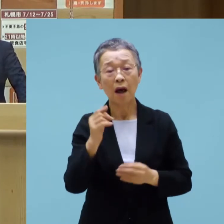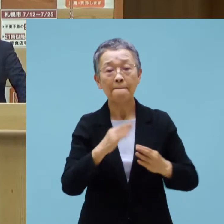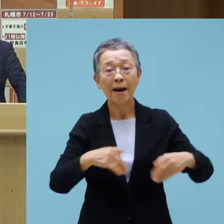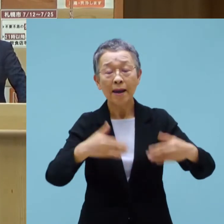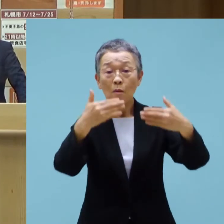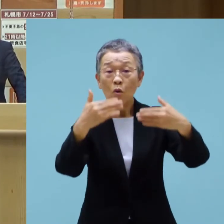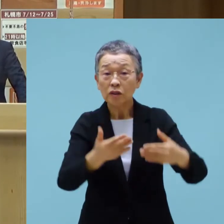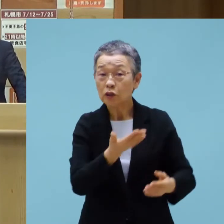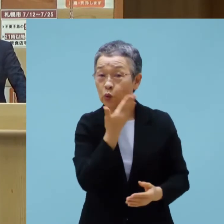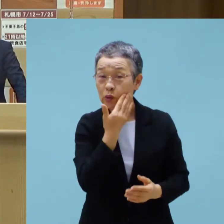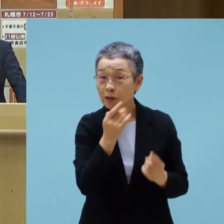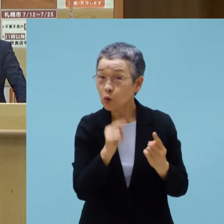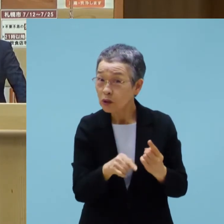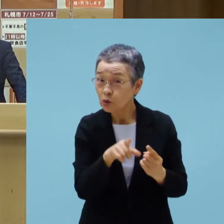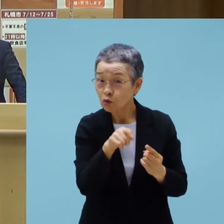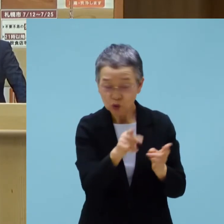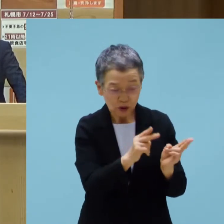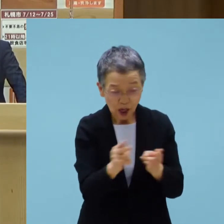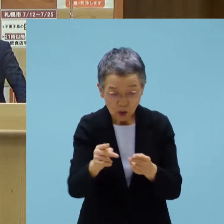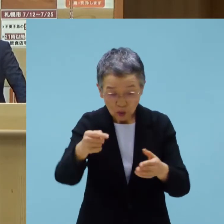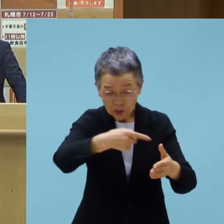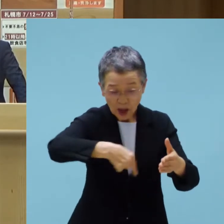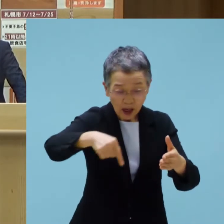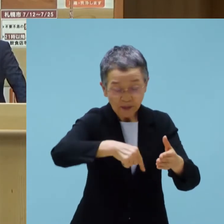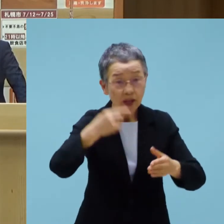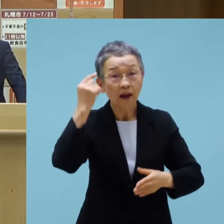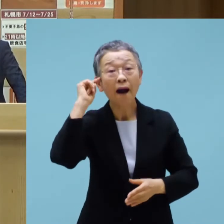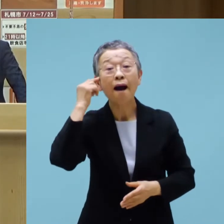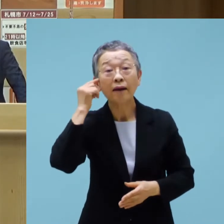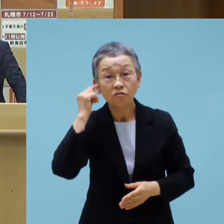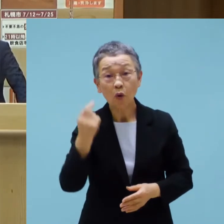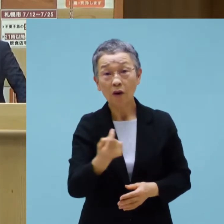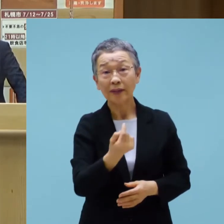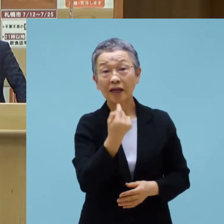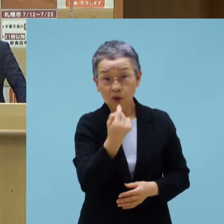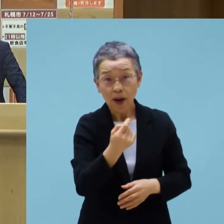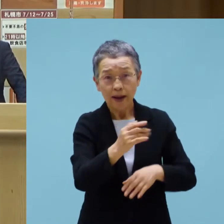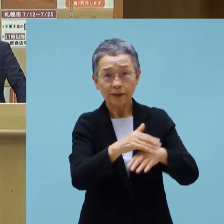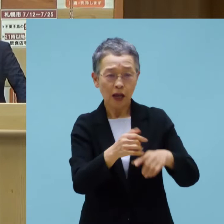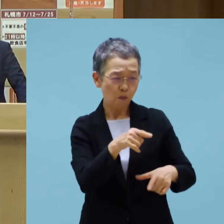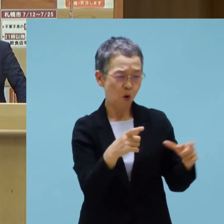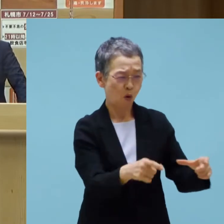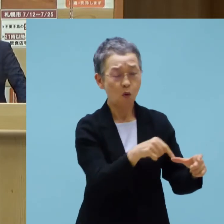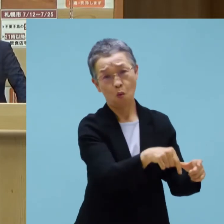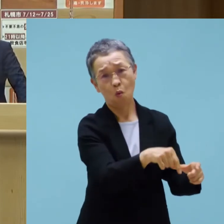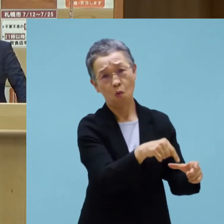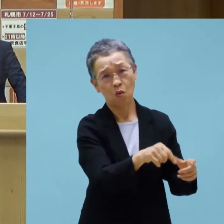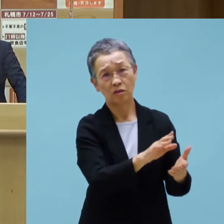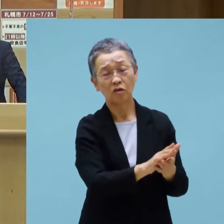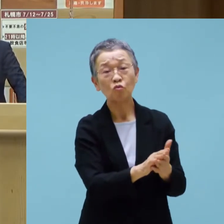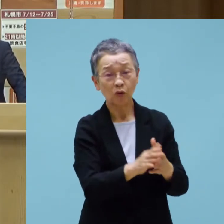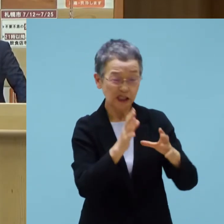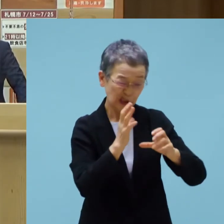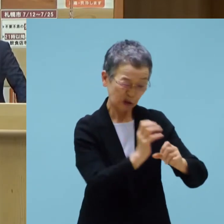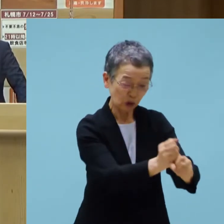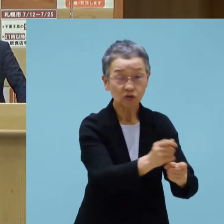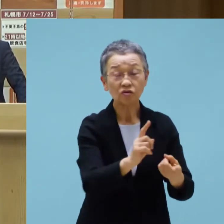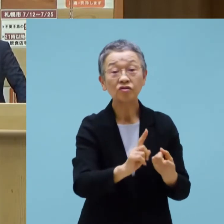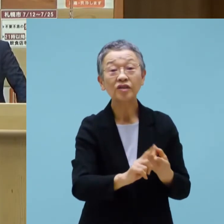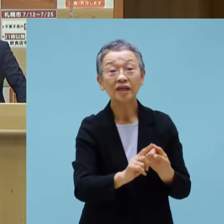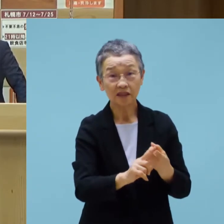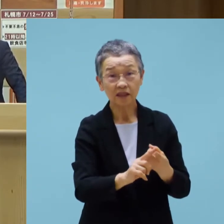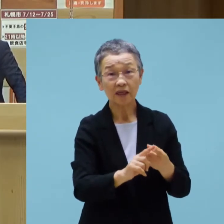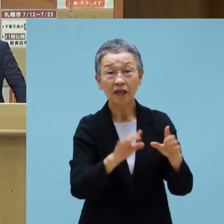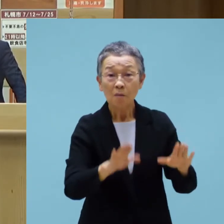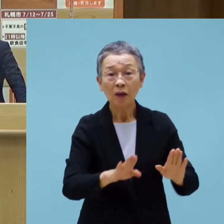の制度で考えると、まあ、私はこの妥当なんではないかと、札幌っていうところに集中的にですね、今の時点では